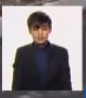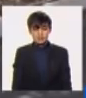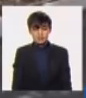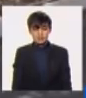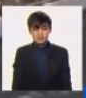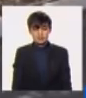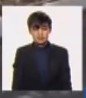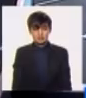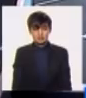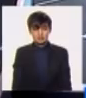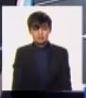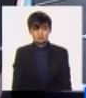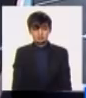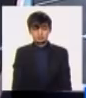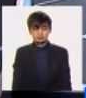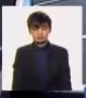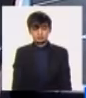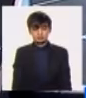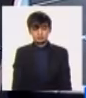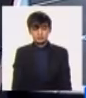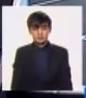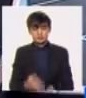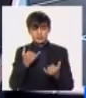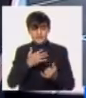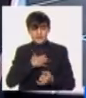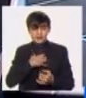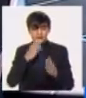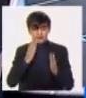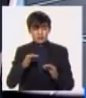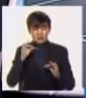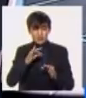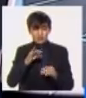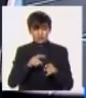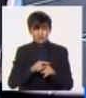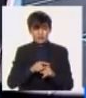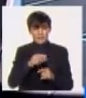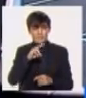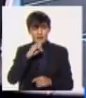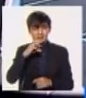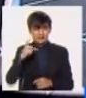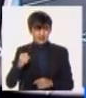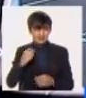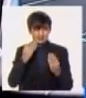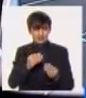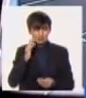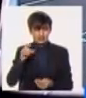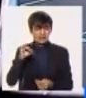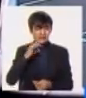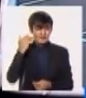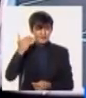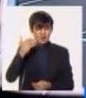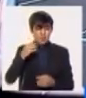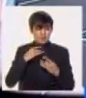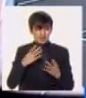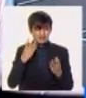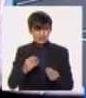Информбюро, Шымкент. А уже в это воскресенье православные отметят Пасху – главный христианский праздник.